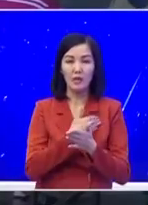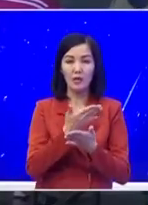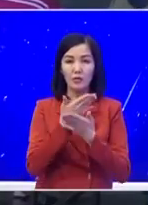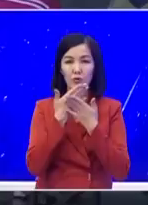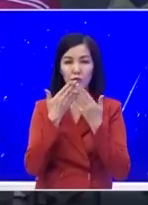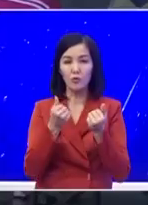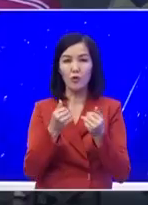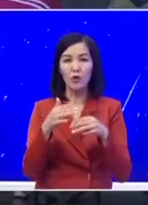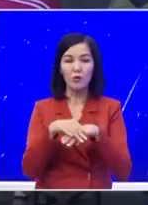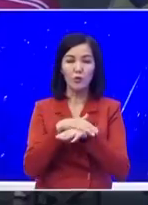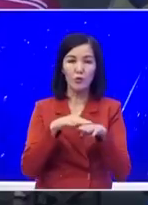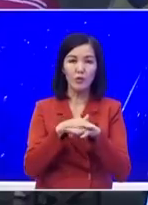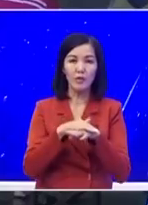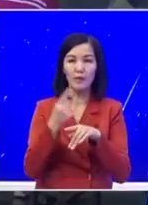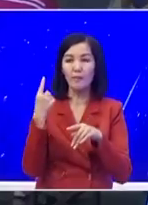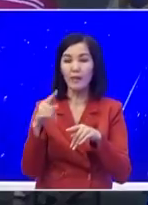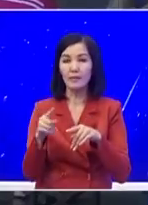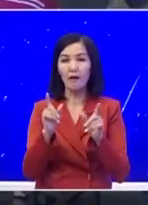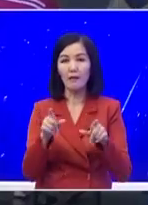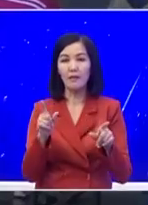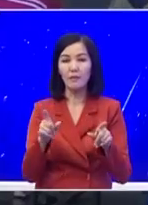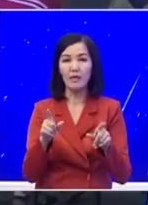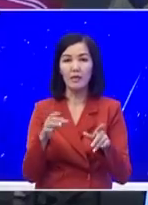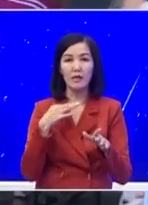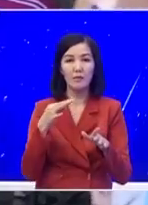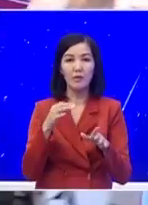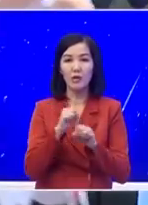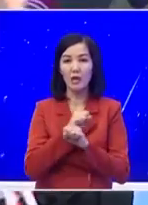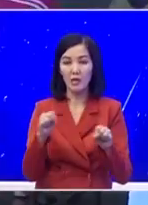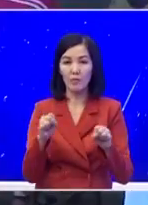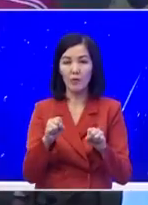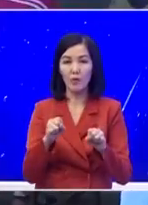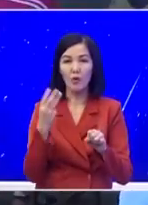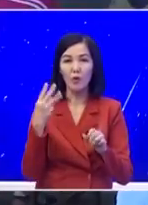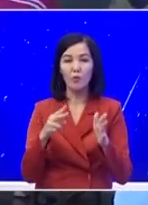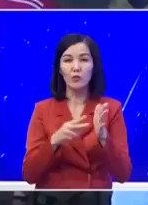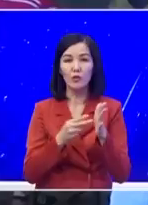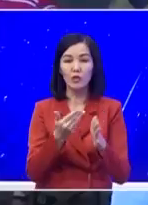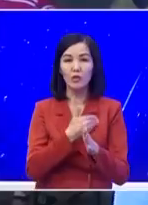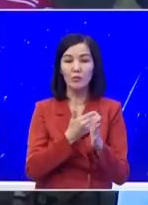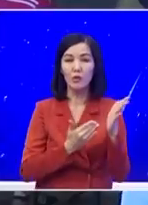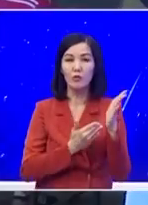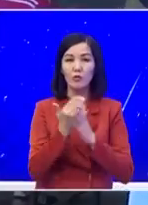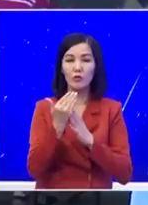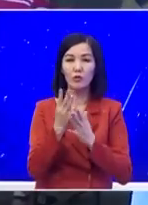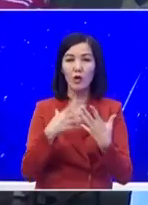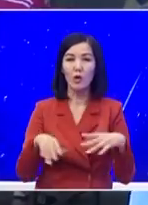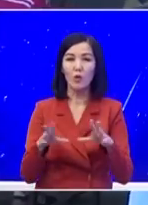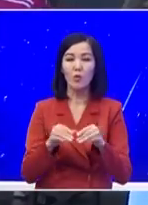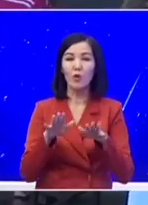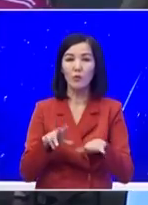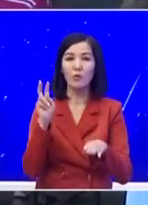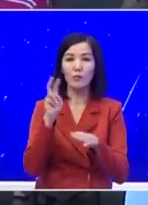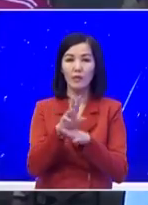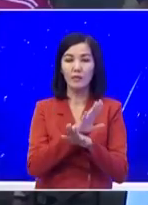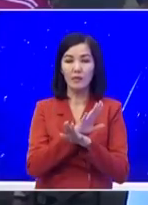байқалмайды. Тұрғындарды өзгенің өміріне бейжай қарамауды сұраймыз. Кейбірі 37 градус қызуы көтеріліп тұрса да, қоғамдық орындарда жүре